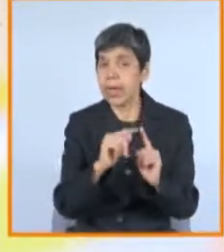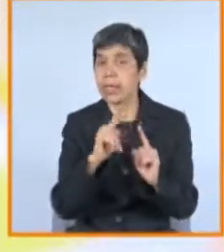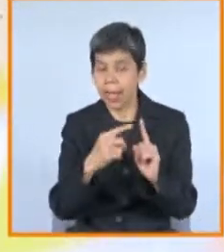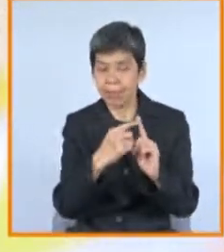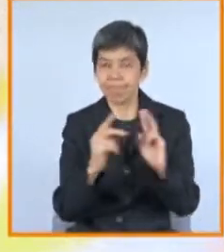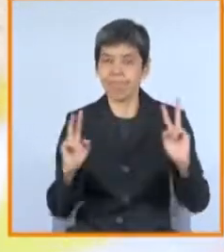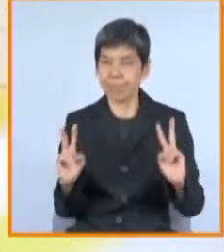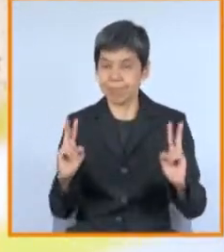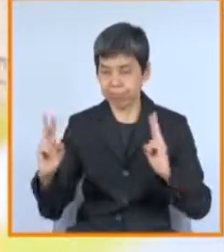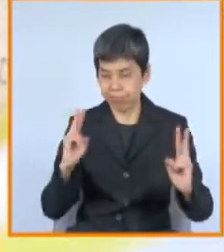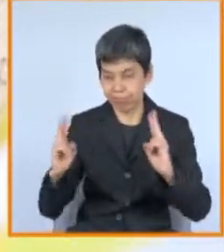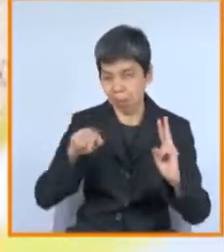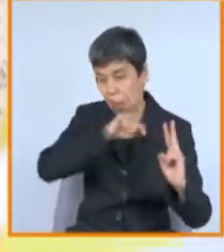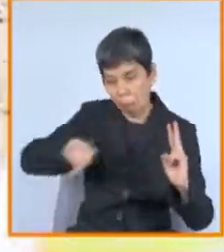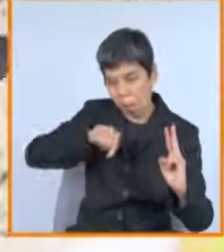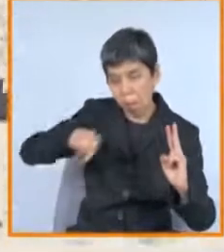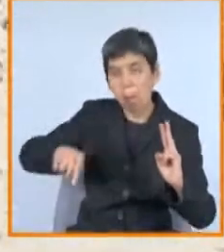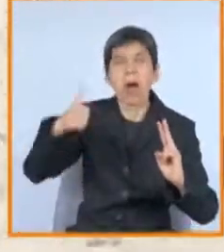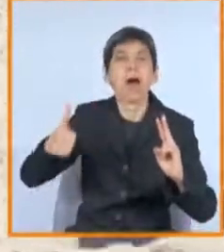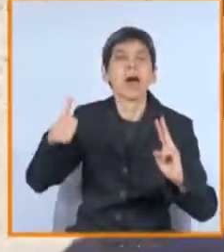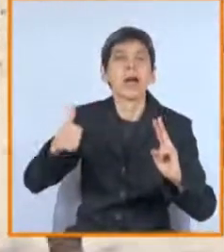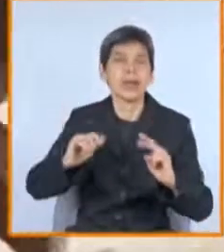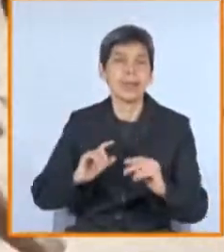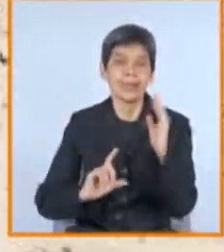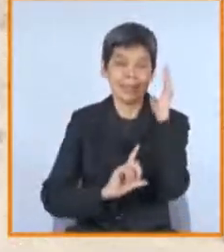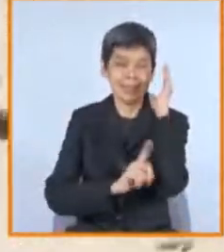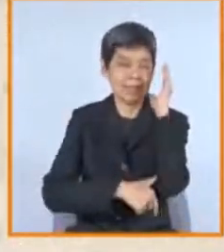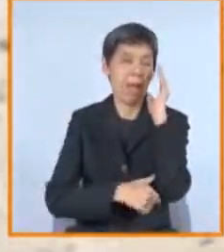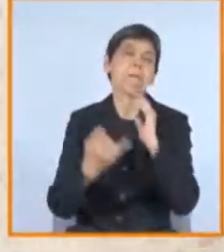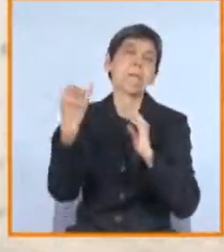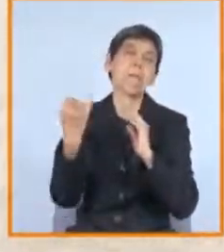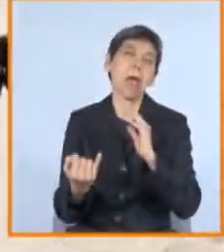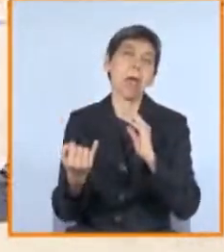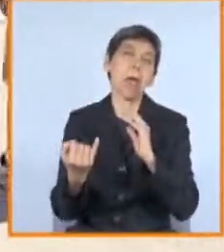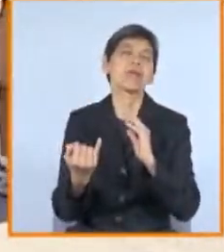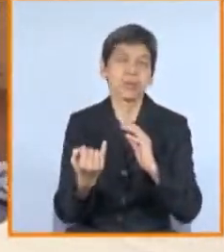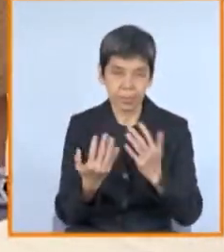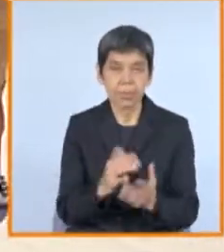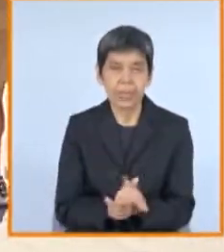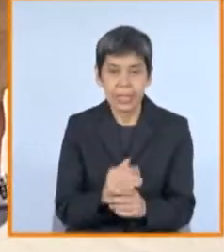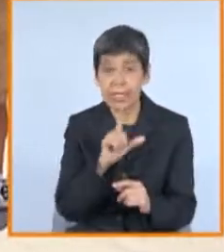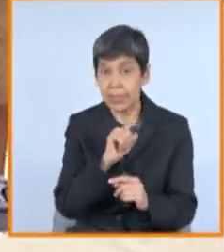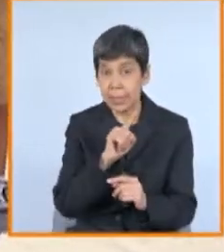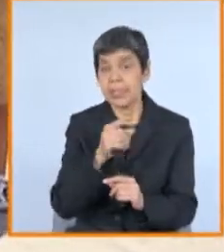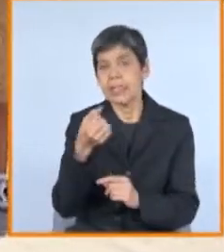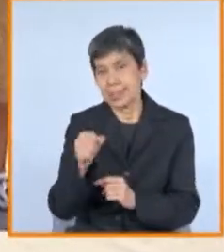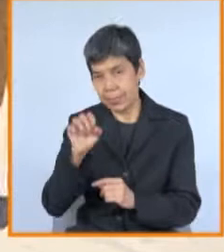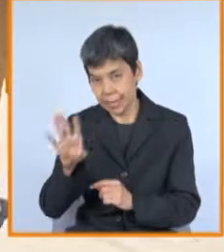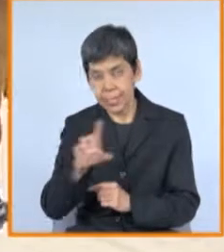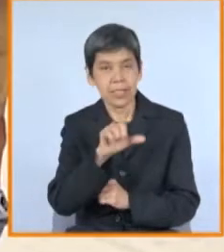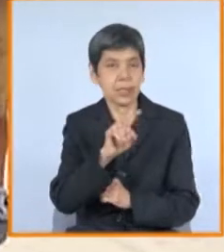พักผนึกกำลังตบเอาชนะคู่ของศรีลังกาไปแบบสบายๆ2-0เซต